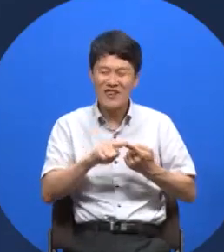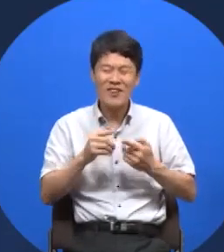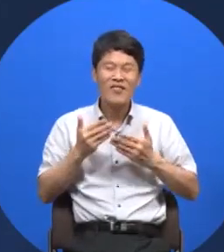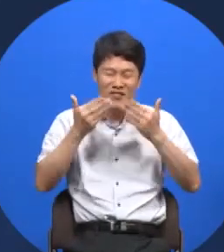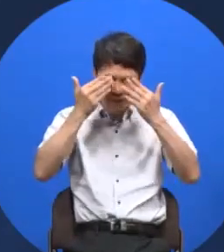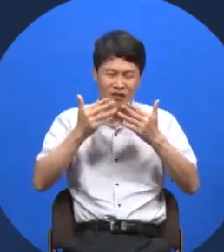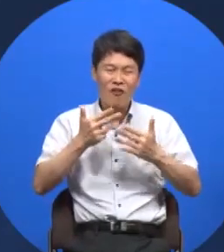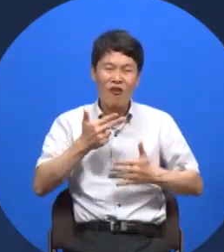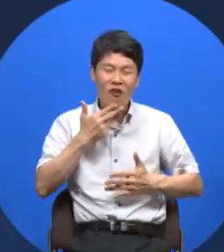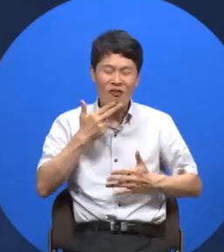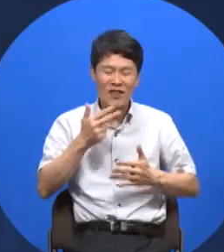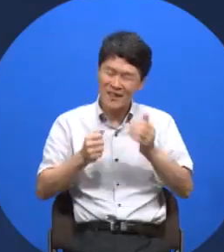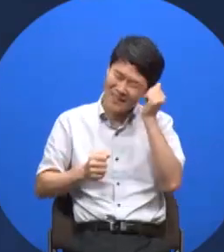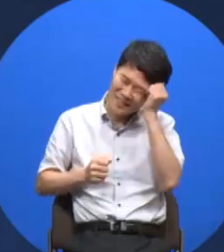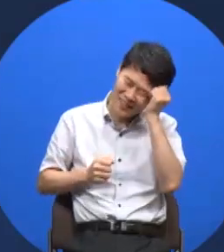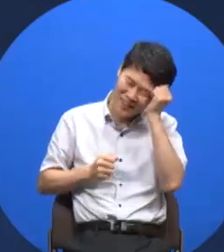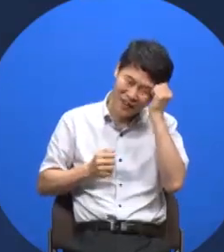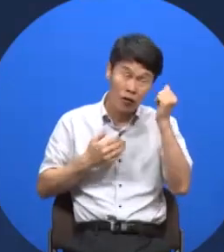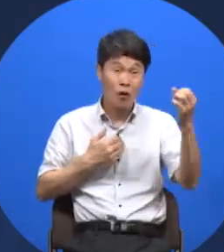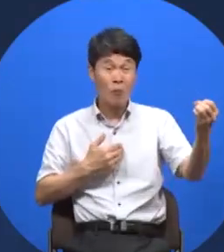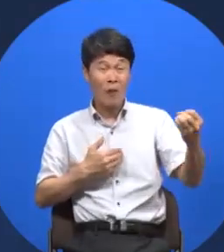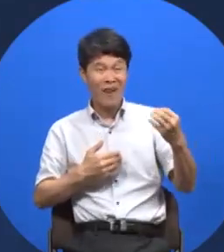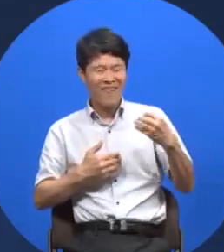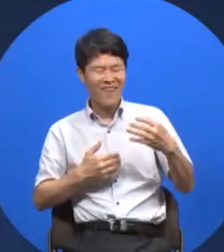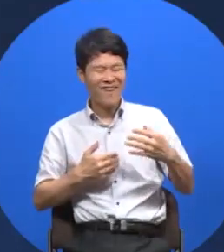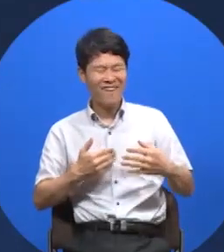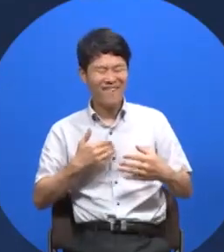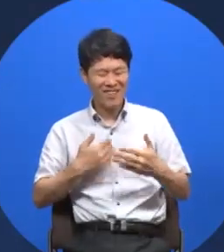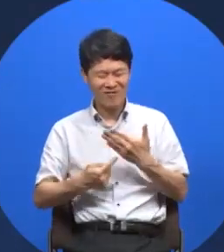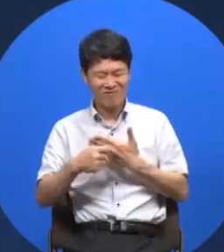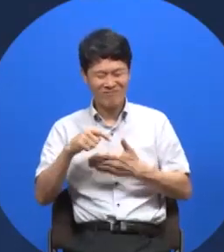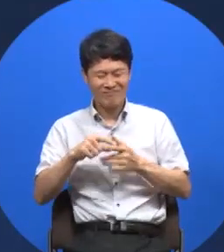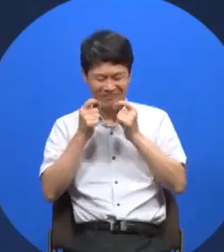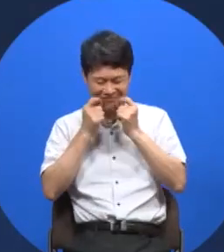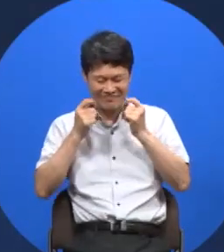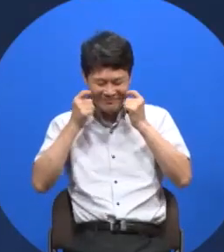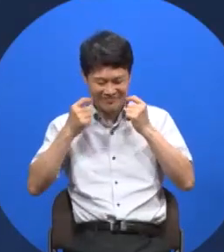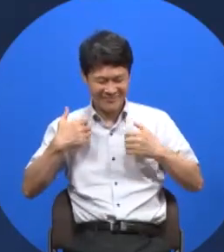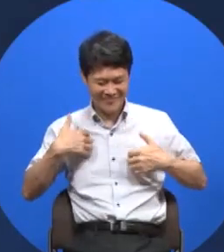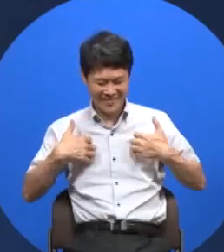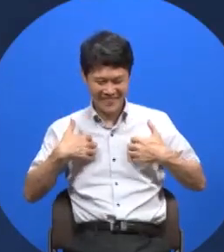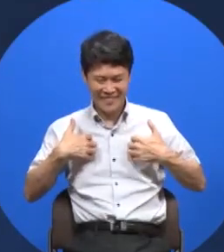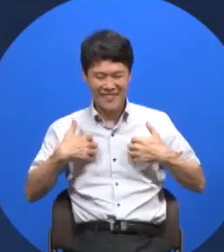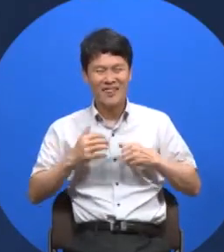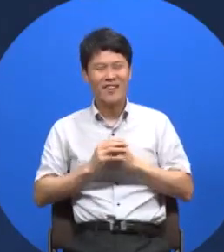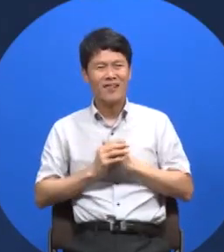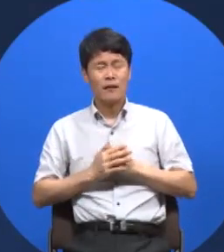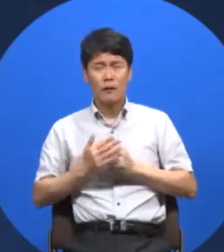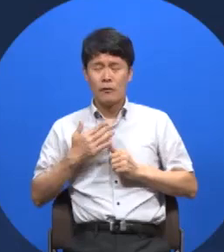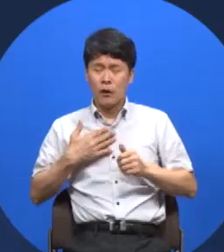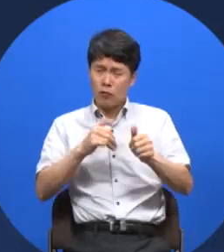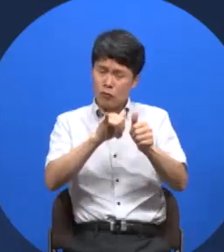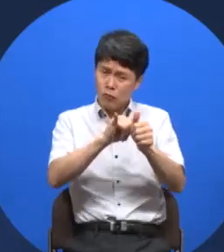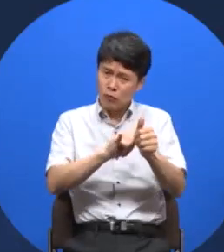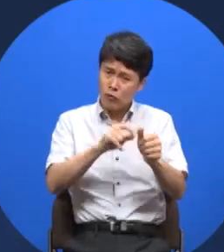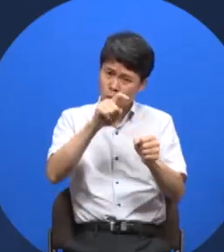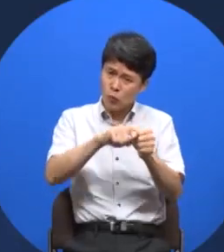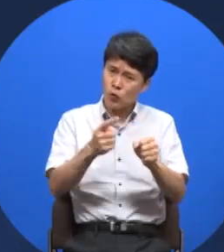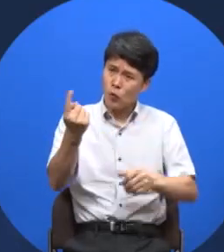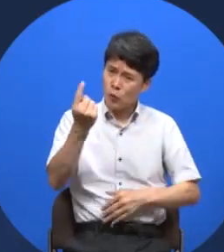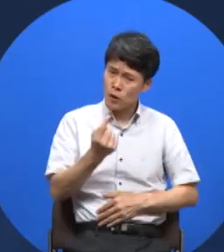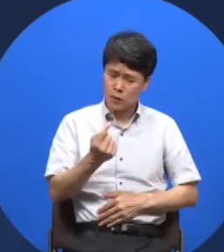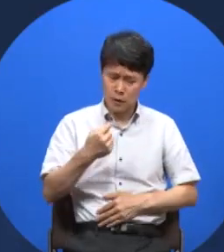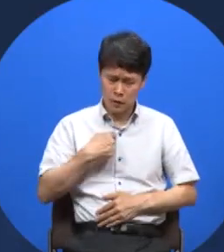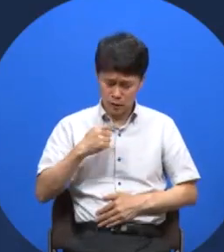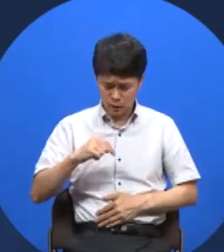거라는 어르신네의 말씀을 내 마음 깊이 담아두면서 내가 섬기러 왔지만 오히려